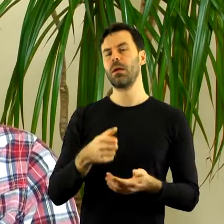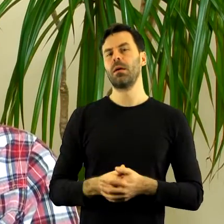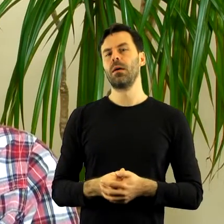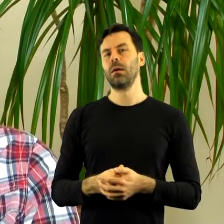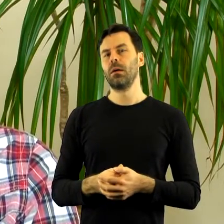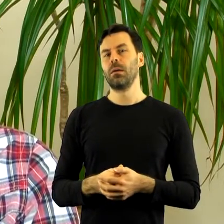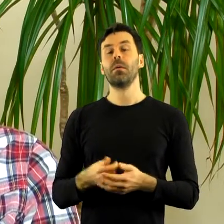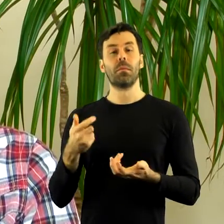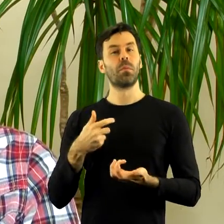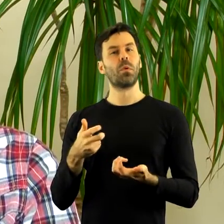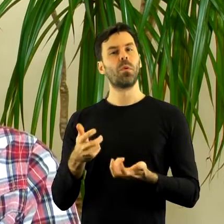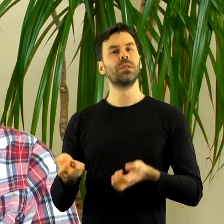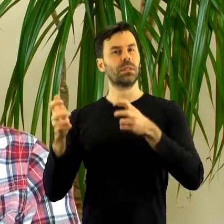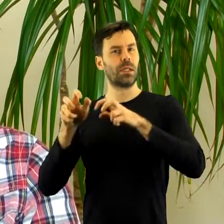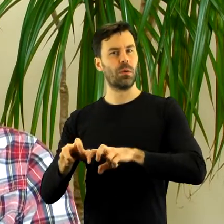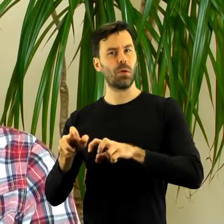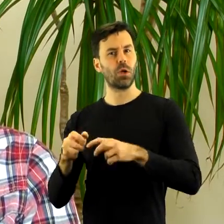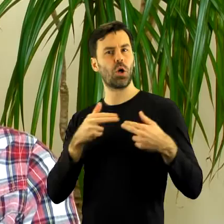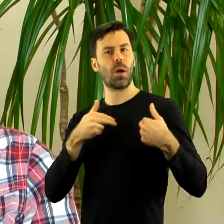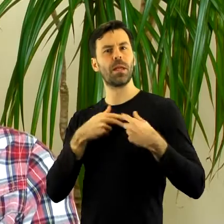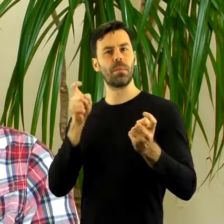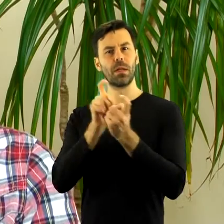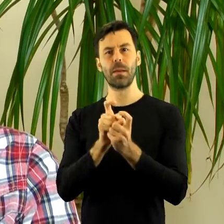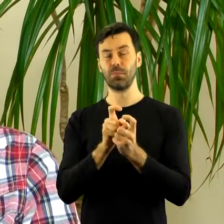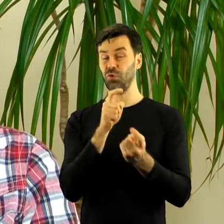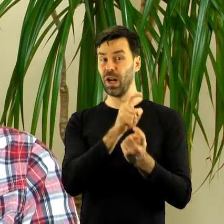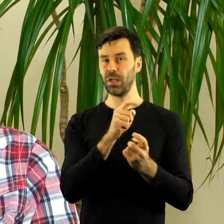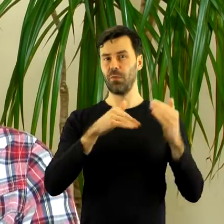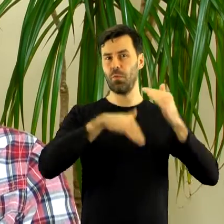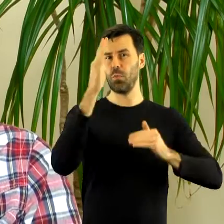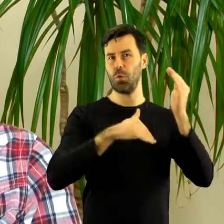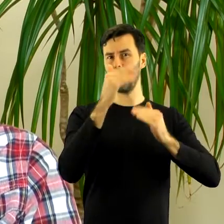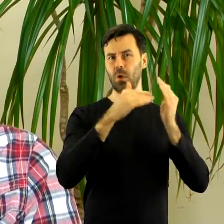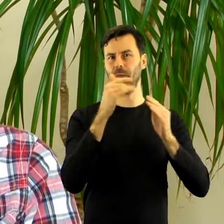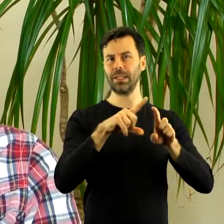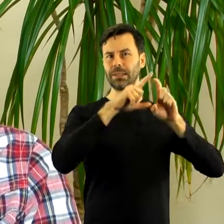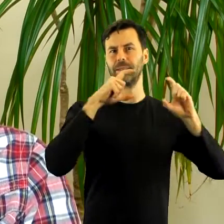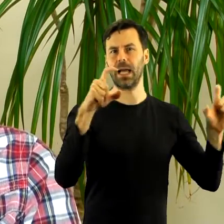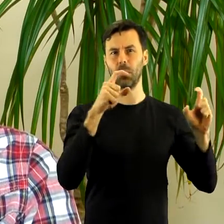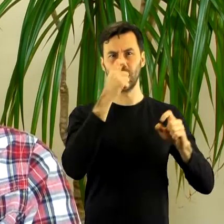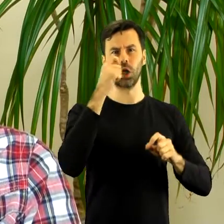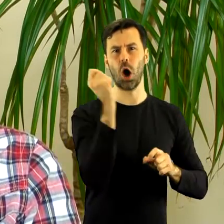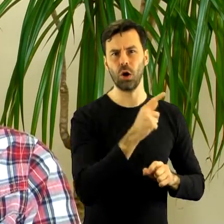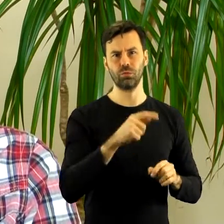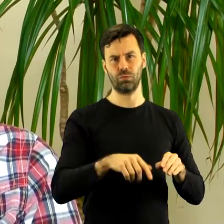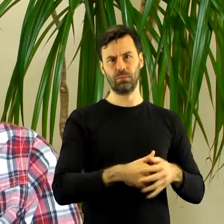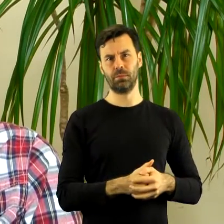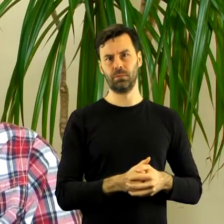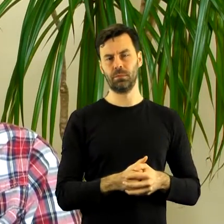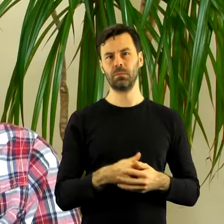z komitetem protestacyjnym. Zawiązał się w Lubartowie komitet protestacyjny przeciwko budowie zakładu zagospodarowania odpadów.